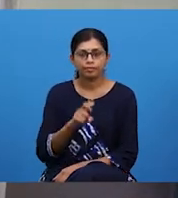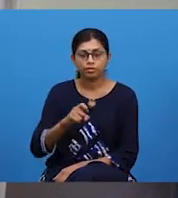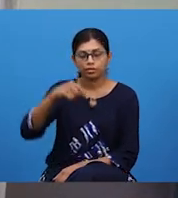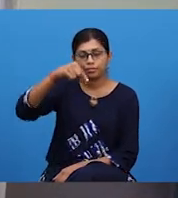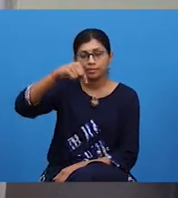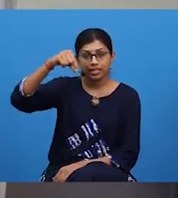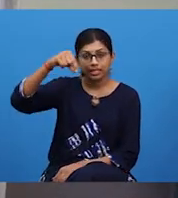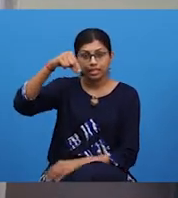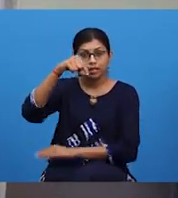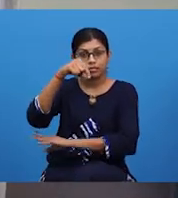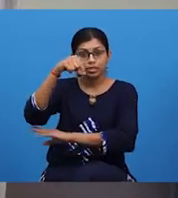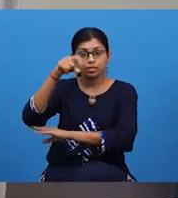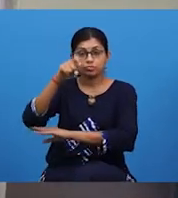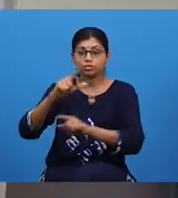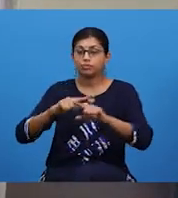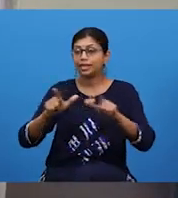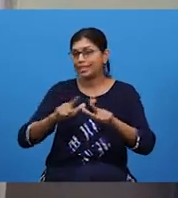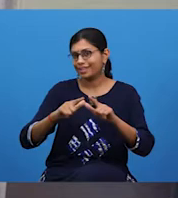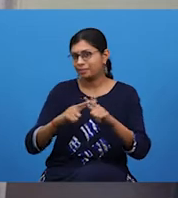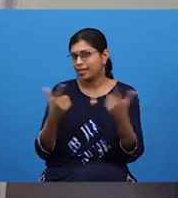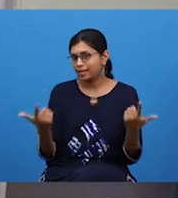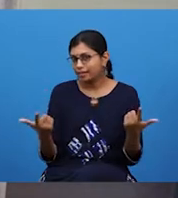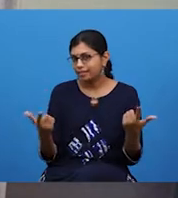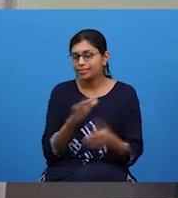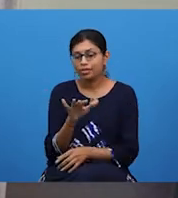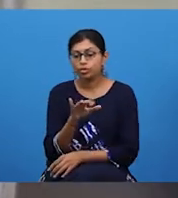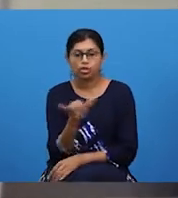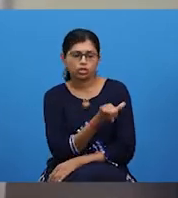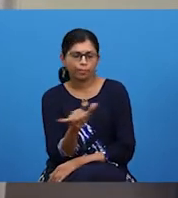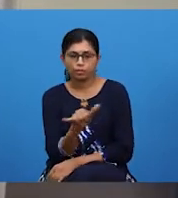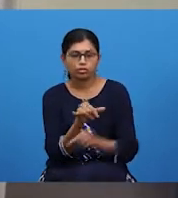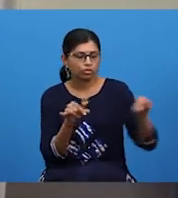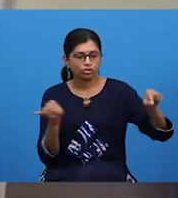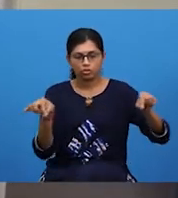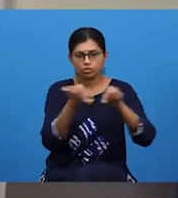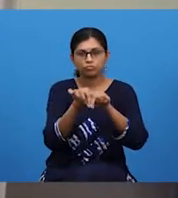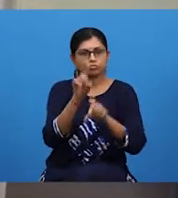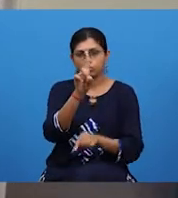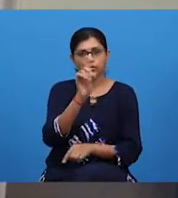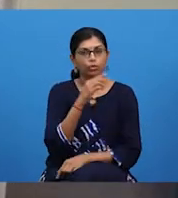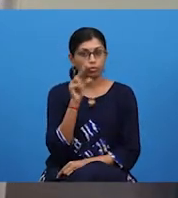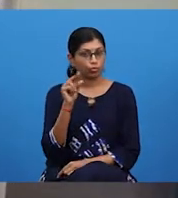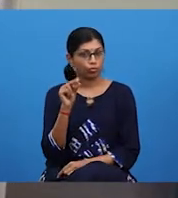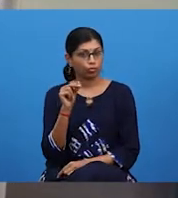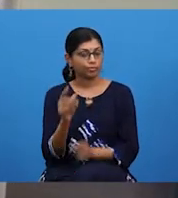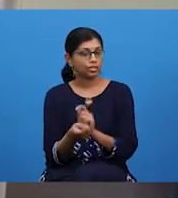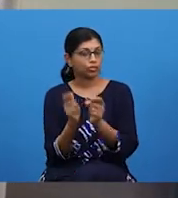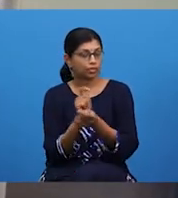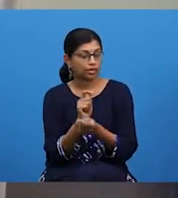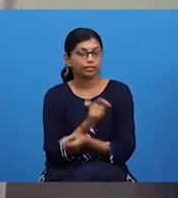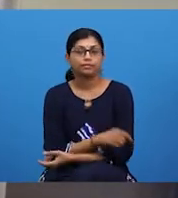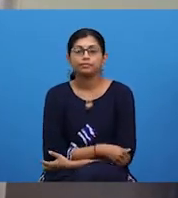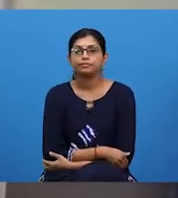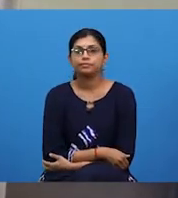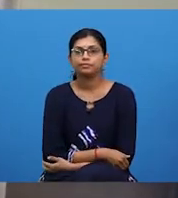supaya keperiksaan dia tepat. Okay. Jadi seterusnya, saya akan masukkan,